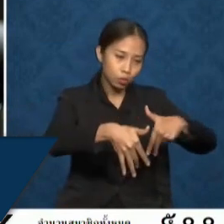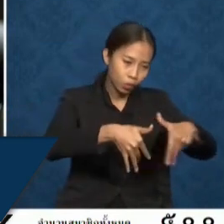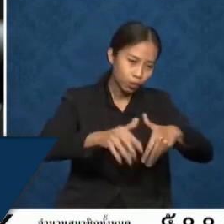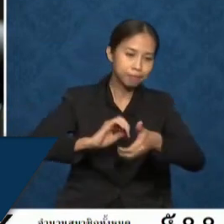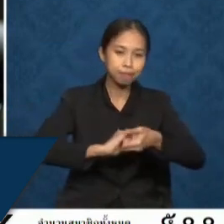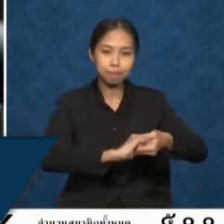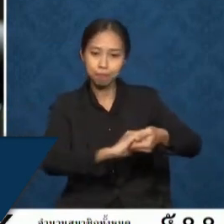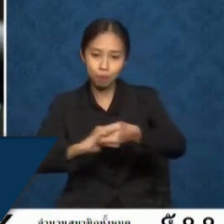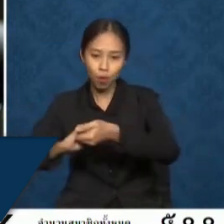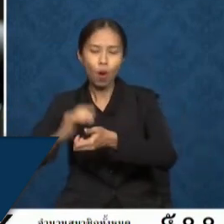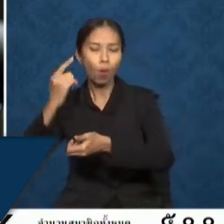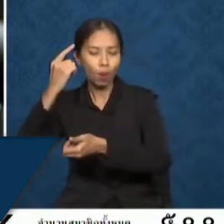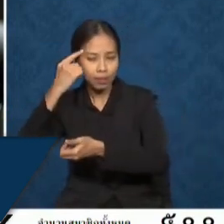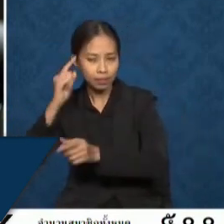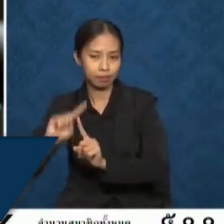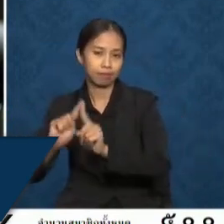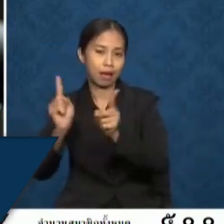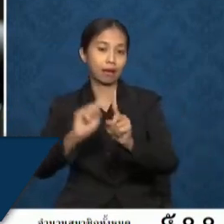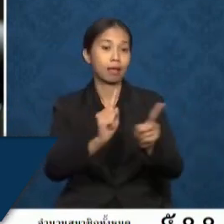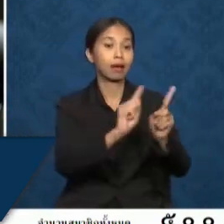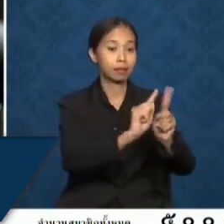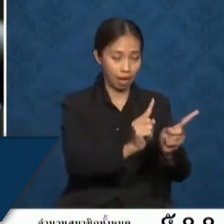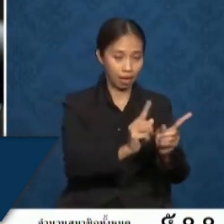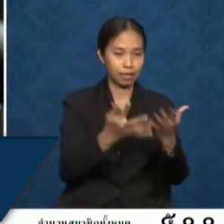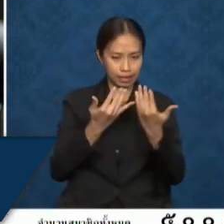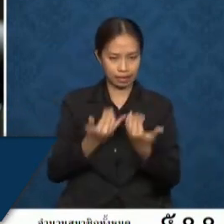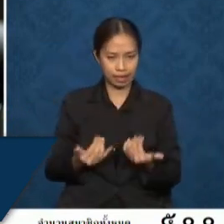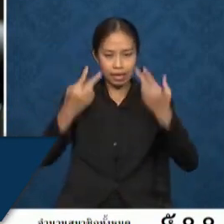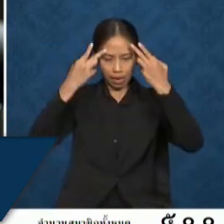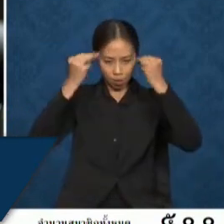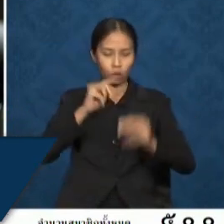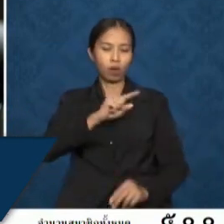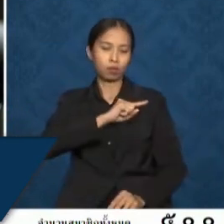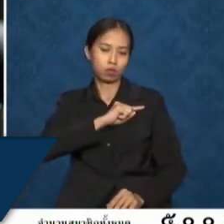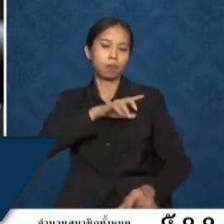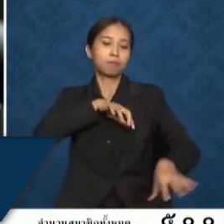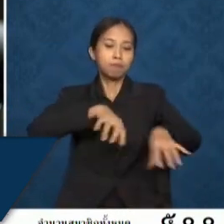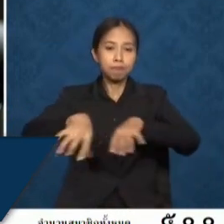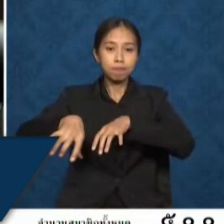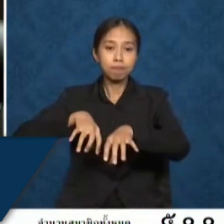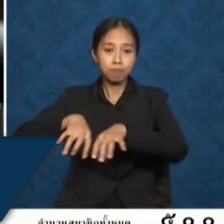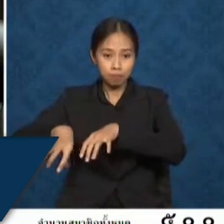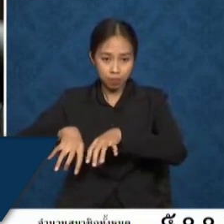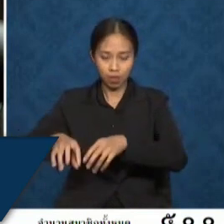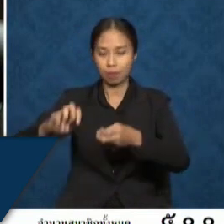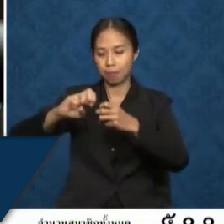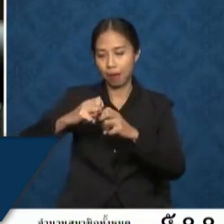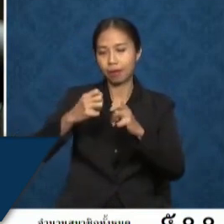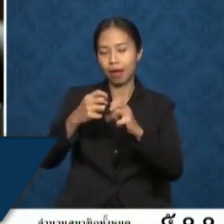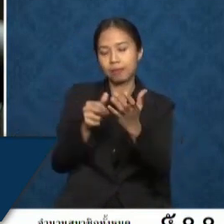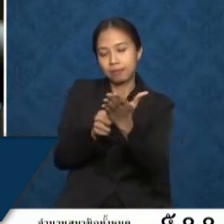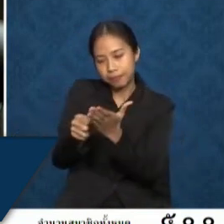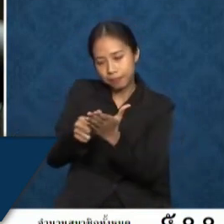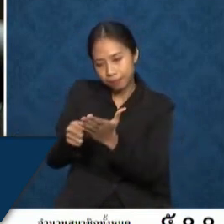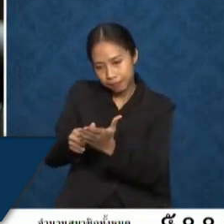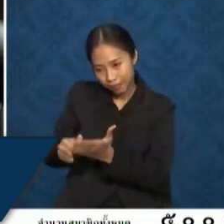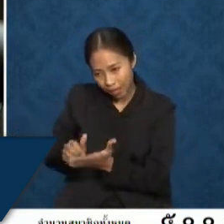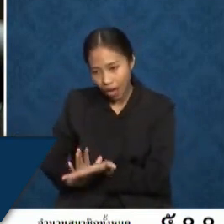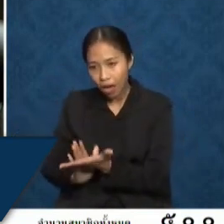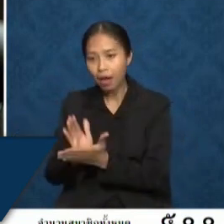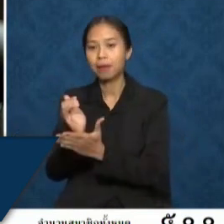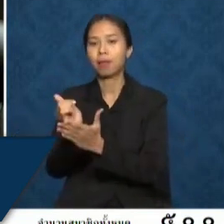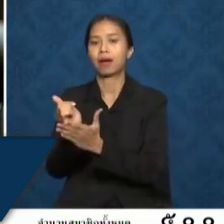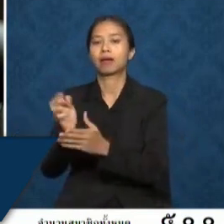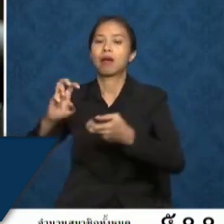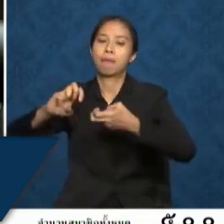มความคิดเห็นที่แตกต่างกันค่ะบทบัลากของนายกจะต้องถืดทรงนำในการแ้ไขปัญหานี้ไม่ปล่อยให้ความขัด